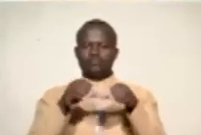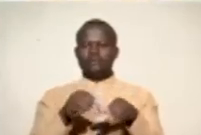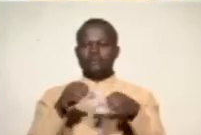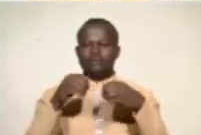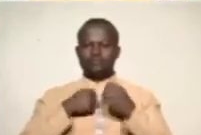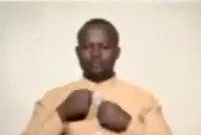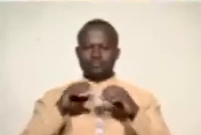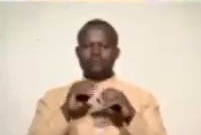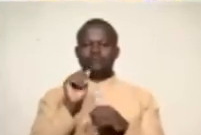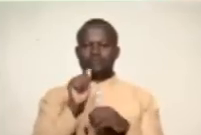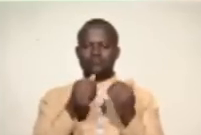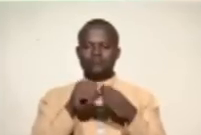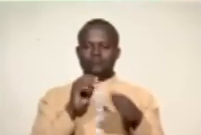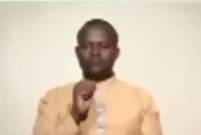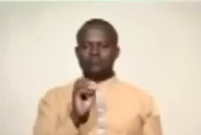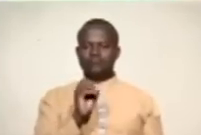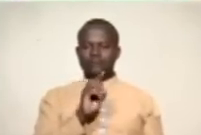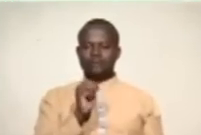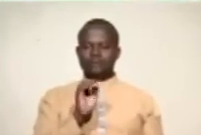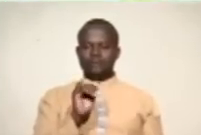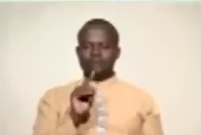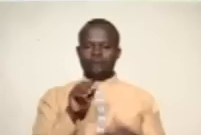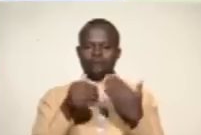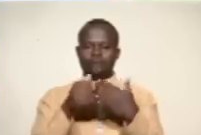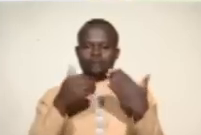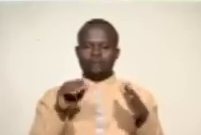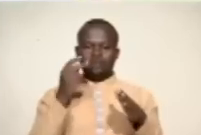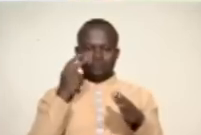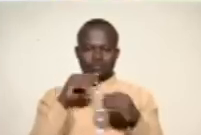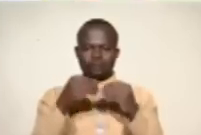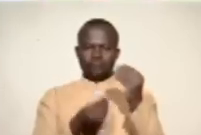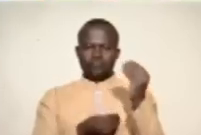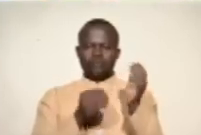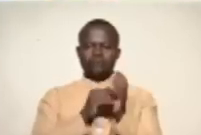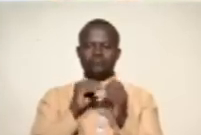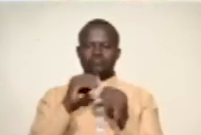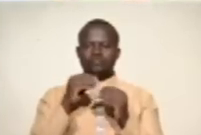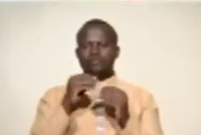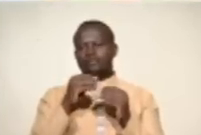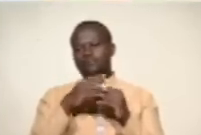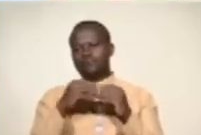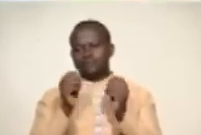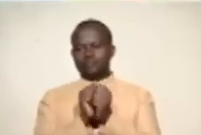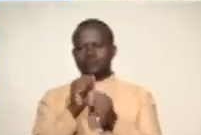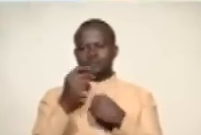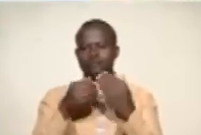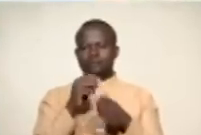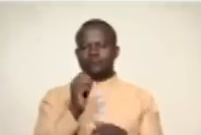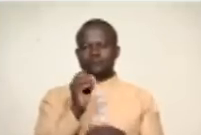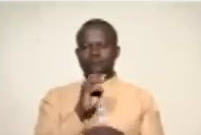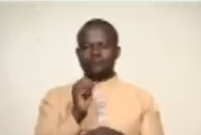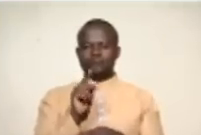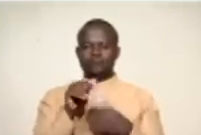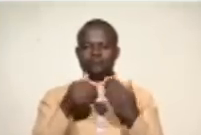ruri mu itsinda R n'ikipe y'igihugu ya Mozambique ku gihe ya Senegal yamaze kubona itike n'amanota 12 mu gihe Mozambique ndetse n'ikipe y'igihugu ya Benin